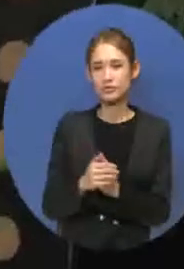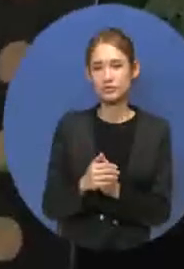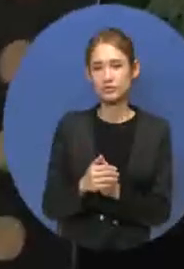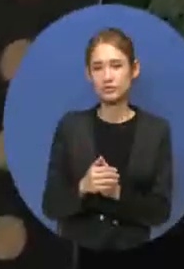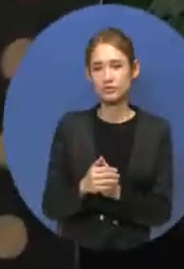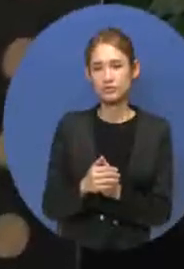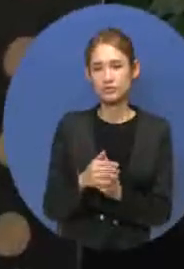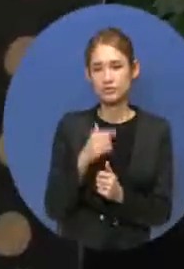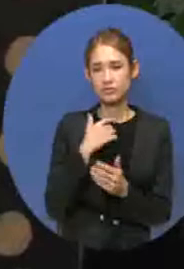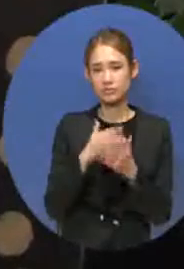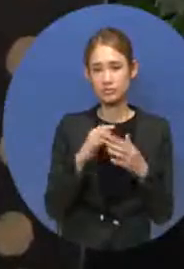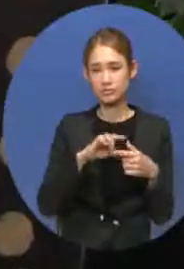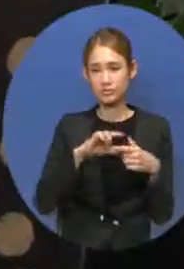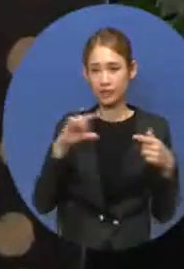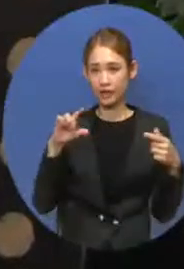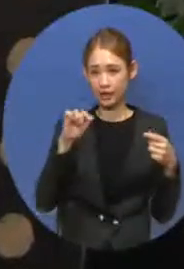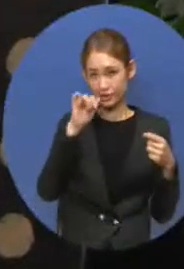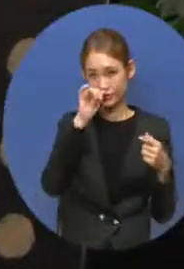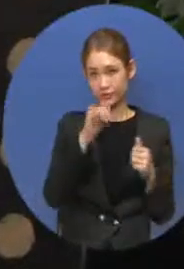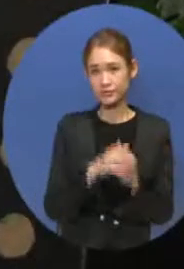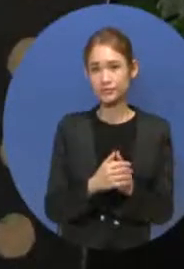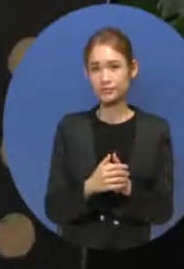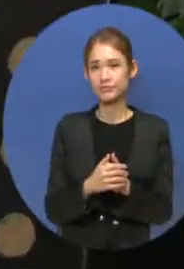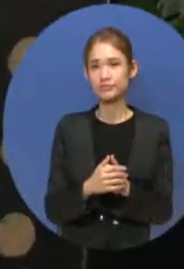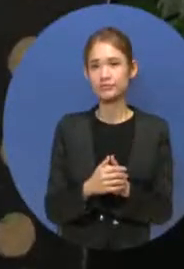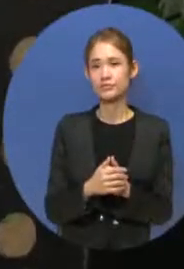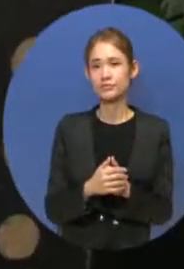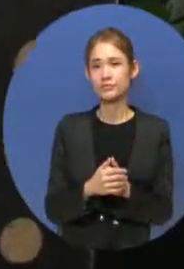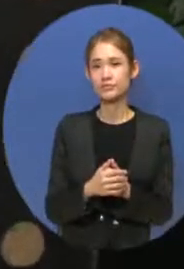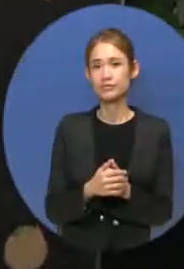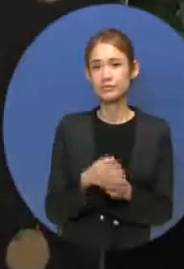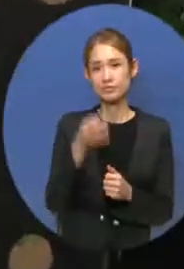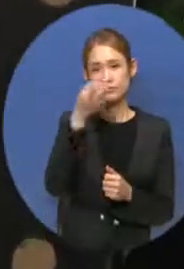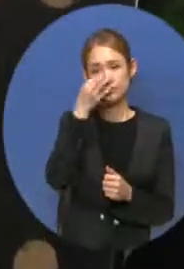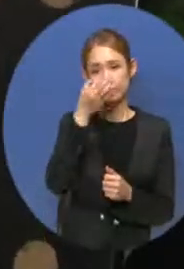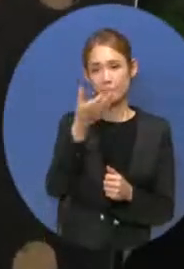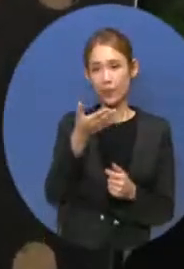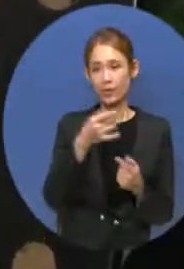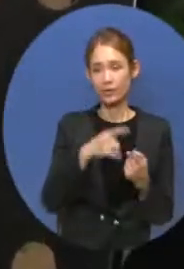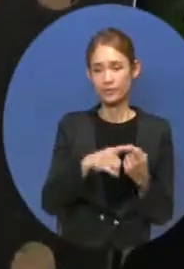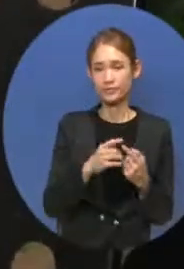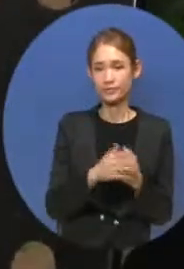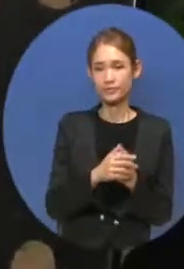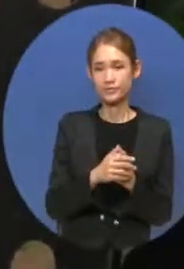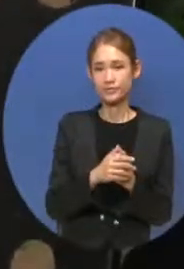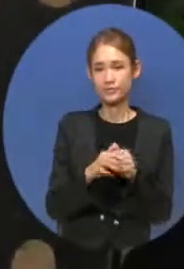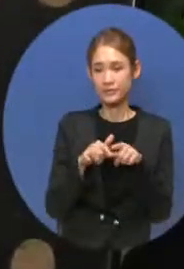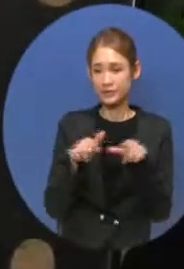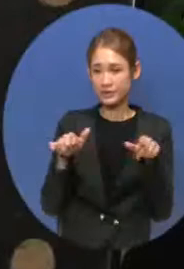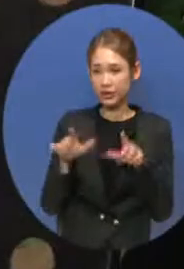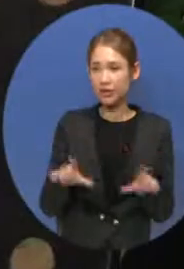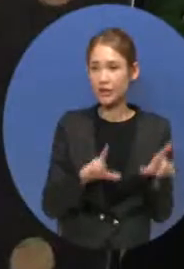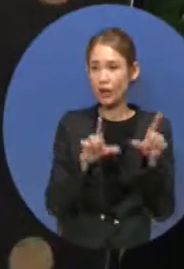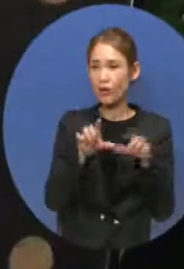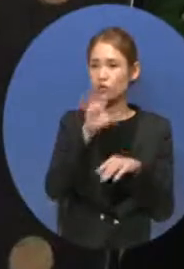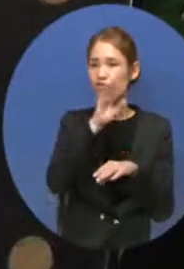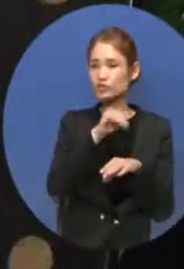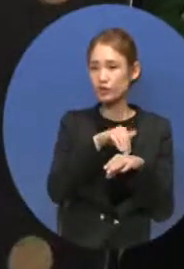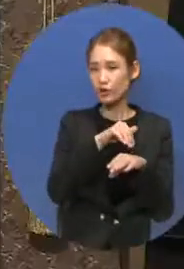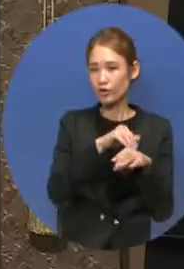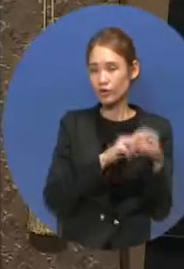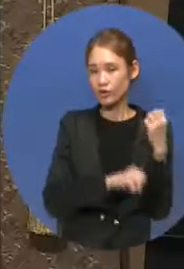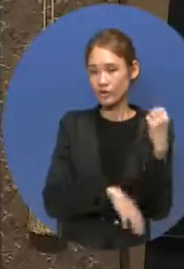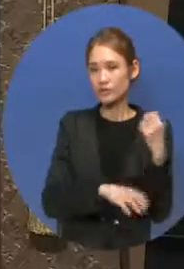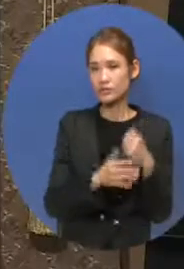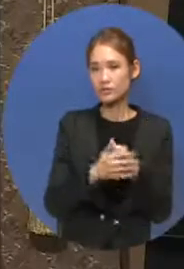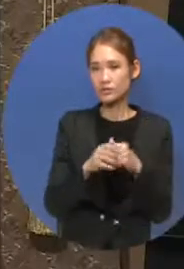체험홈이 생겼다라고 하는 타이틀인데요. 보시는 것처럼 체험홈에서는 일상생활 훈련을 기본으로 해서